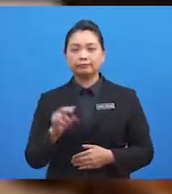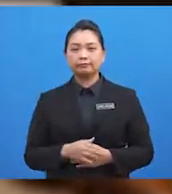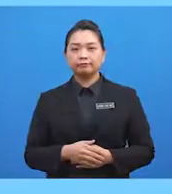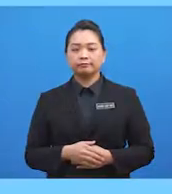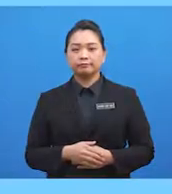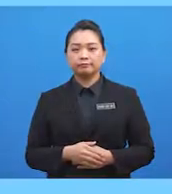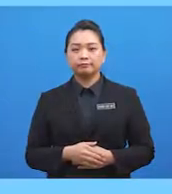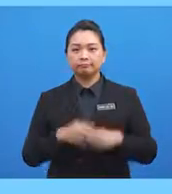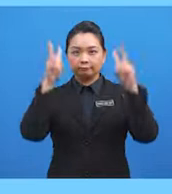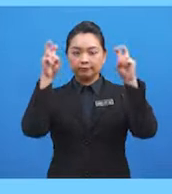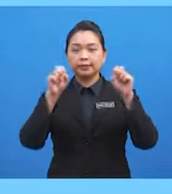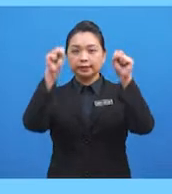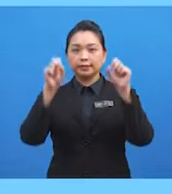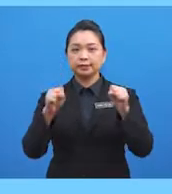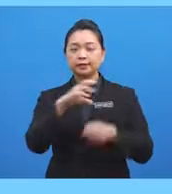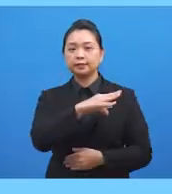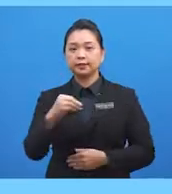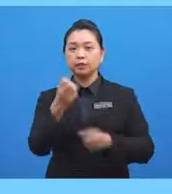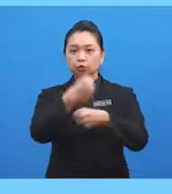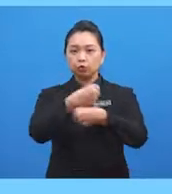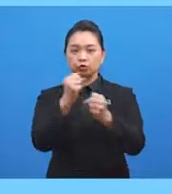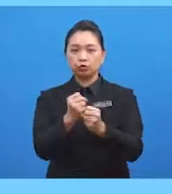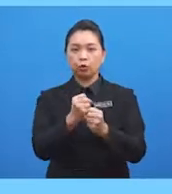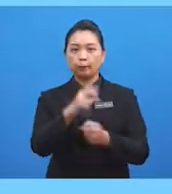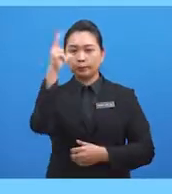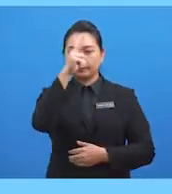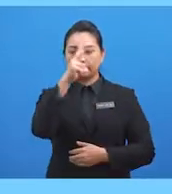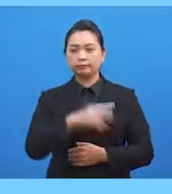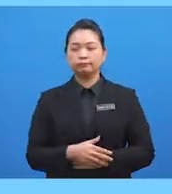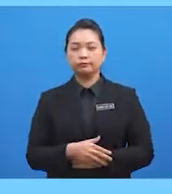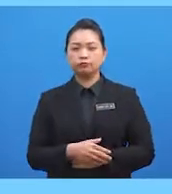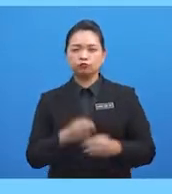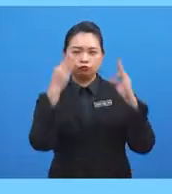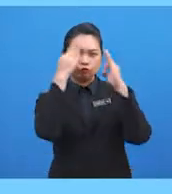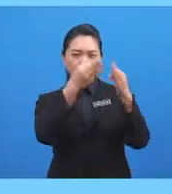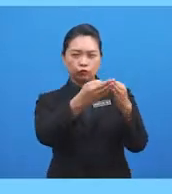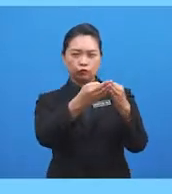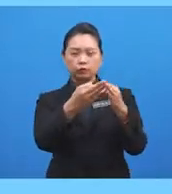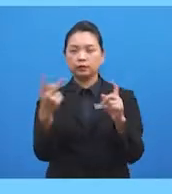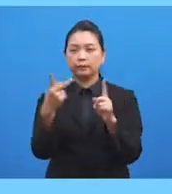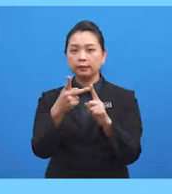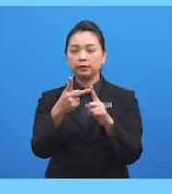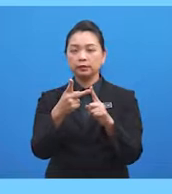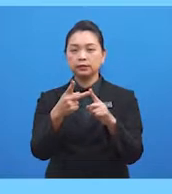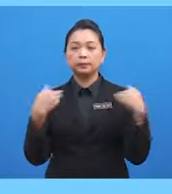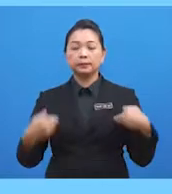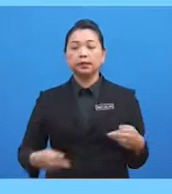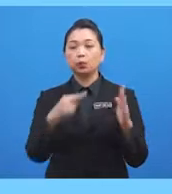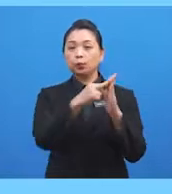hari ini ialah sistem dan struktur pemerintahan dengan fokus khusus kepada badan